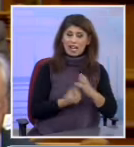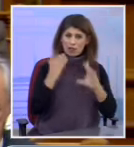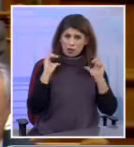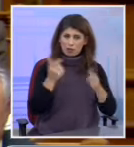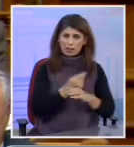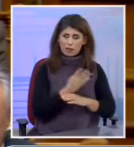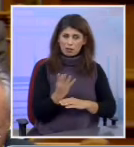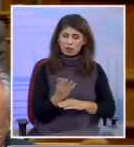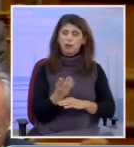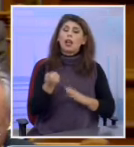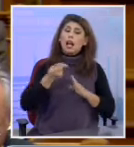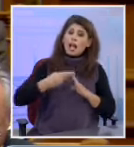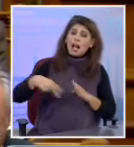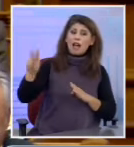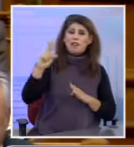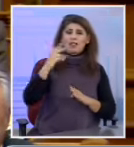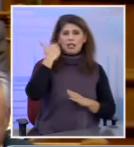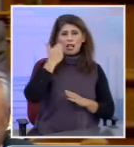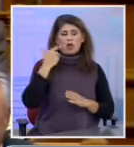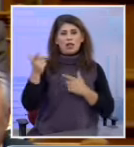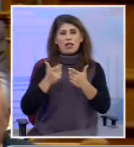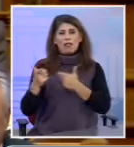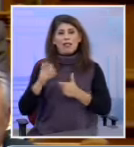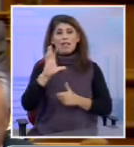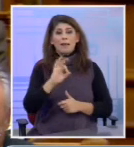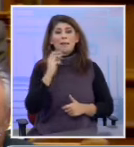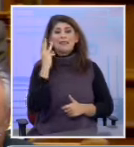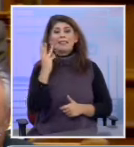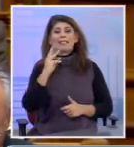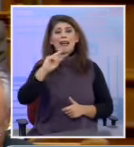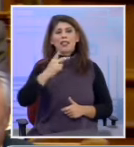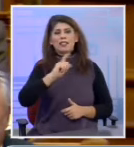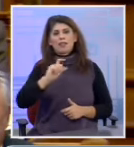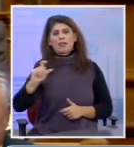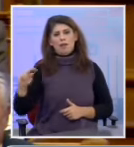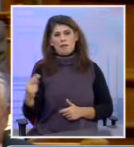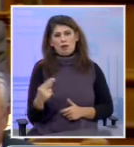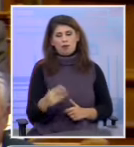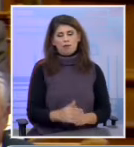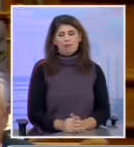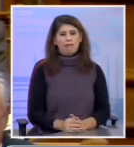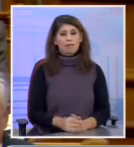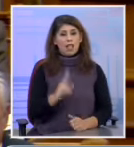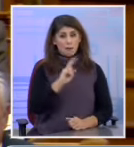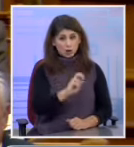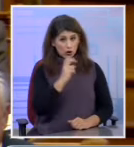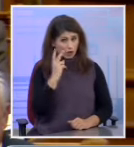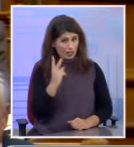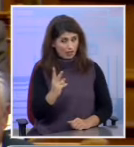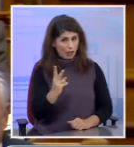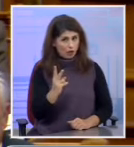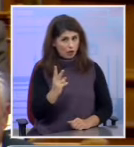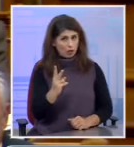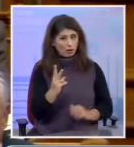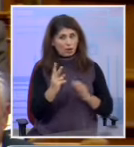ΠΑΣΟ, αύξησε τα κόκκινα δάνεια κατά 53 δισεκατομμύρια ευρώ. Από 22